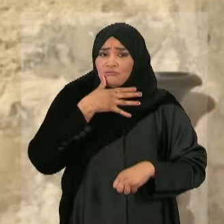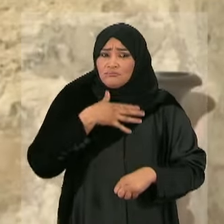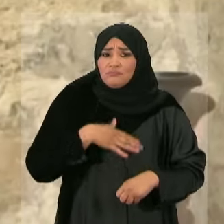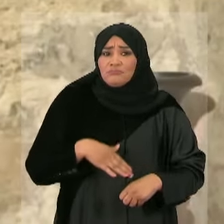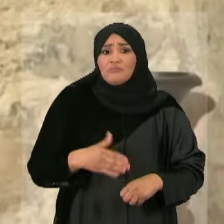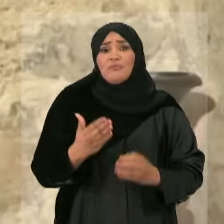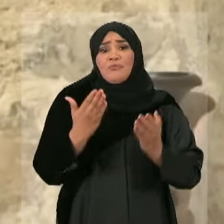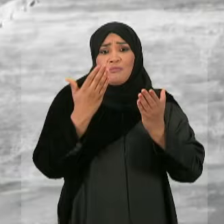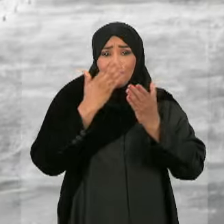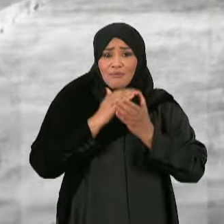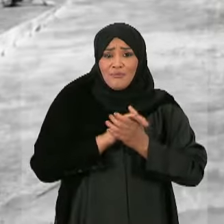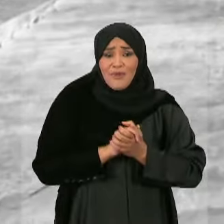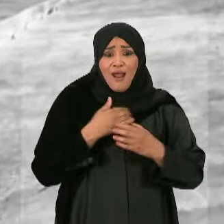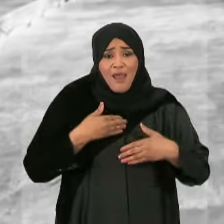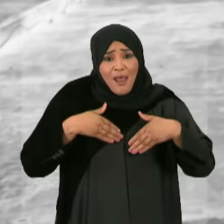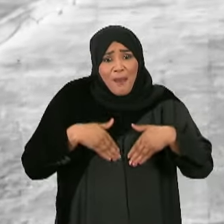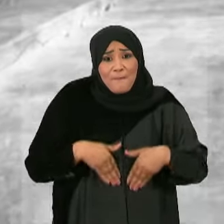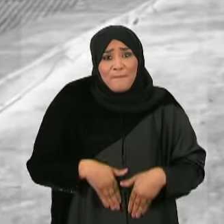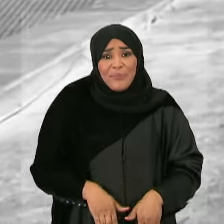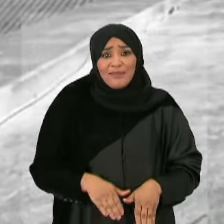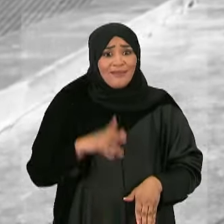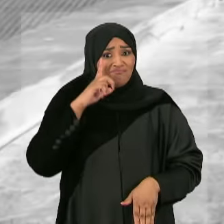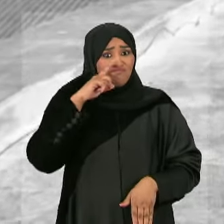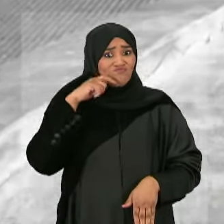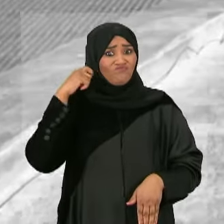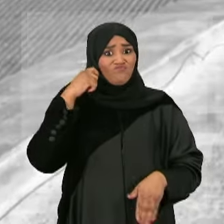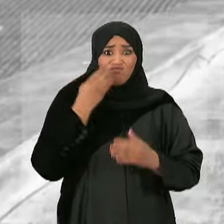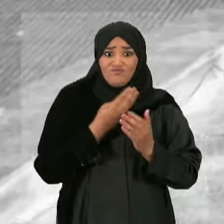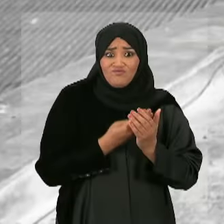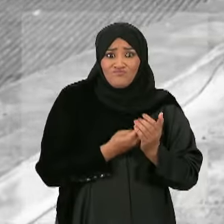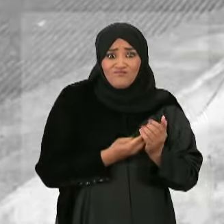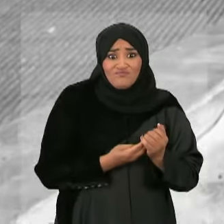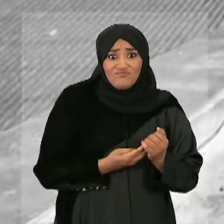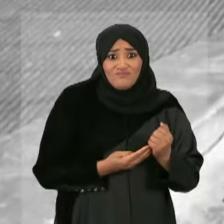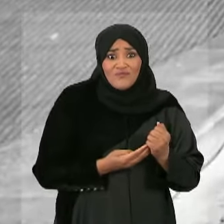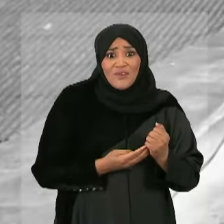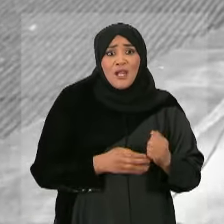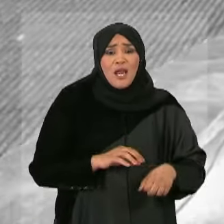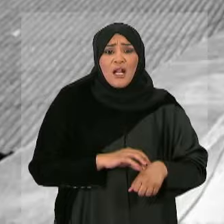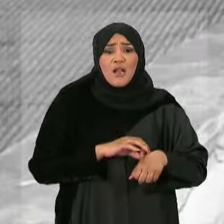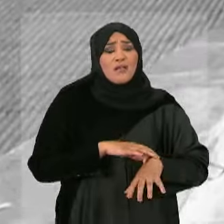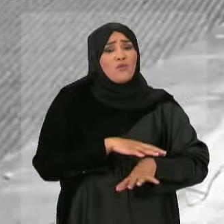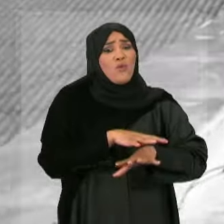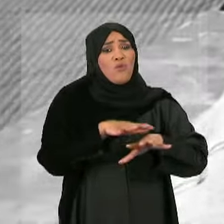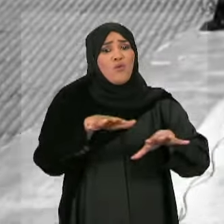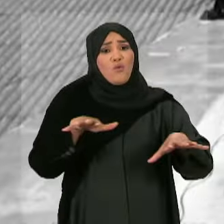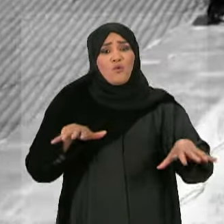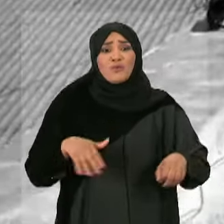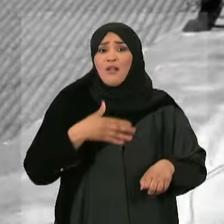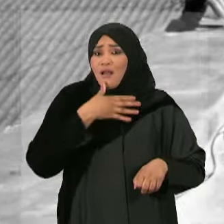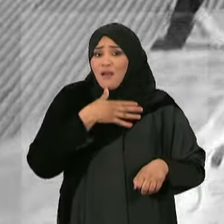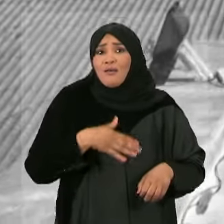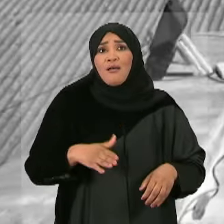بنت الكرام جابت صبي. فبنت الخوري واقفة على ظهر الكنيسة تغني يا ناس صلوا على النبي، بنت الكرام جابت